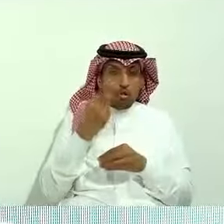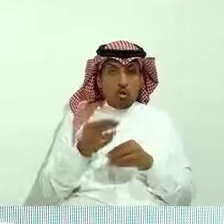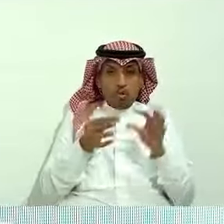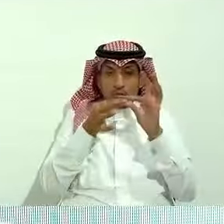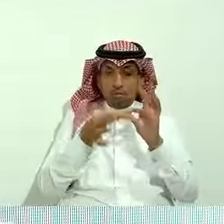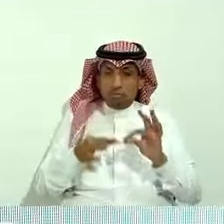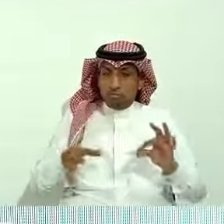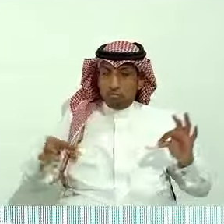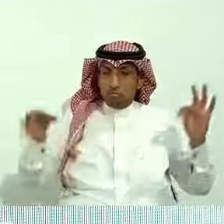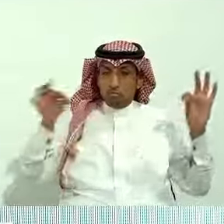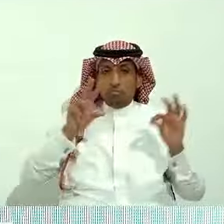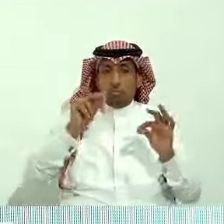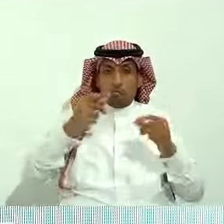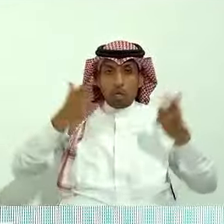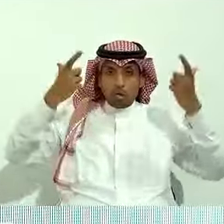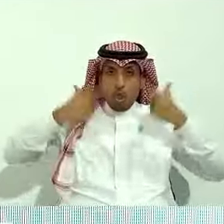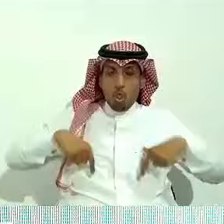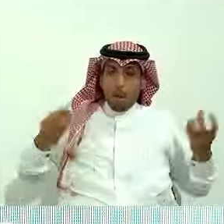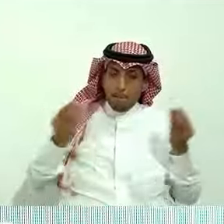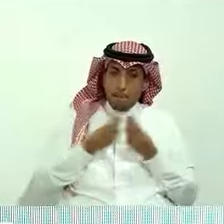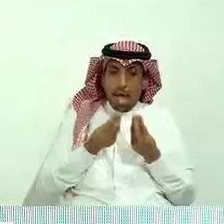مناسبة لللبس.